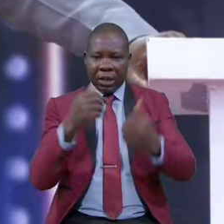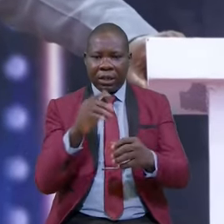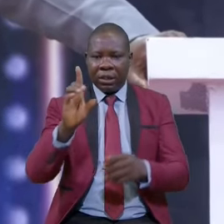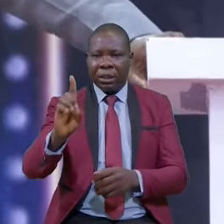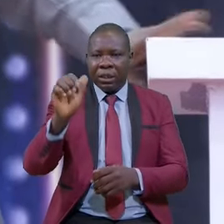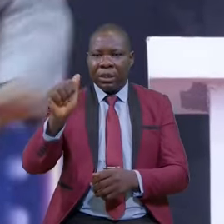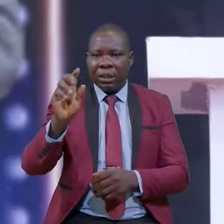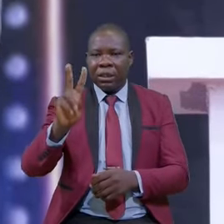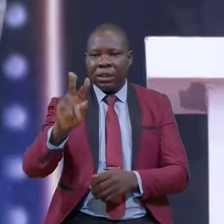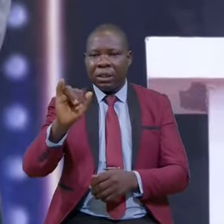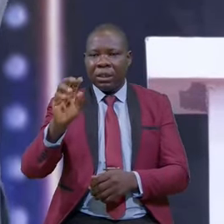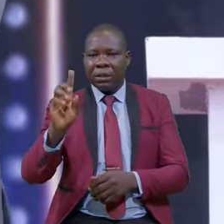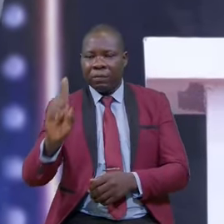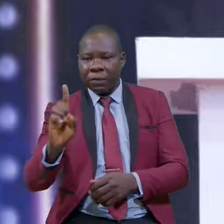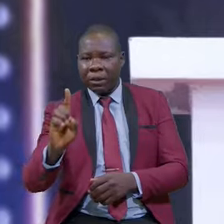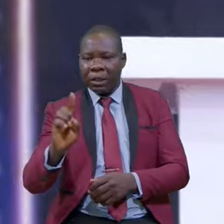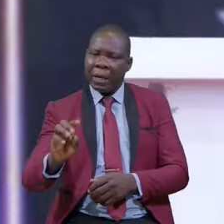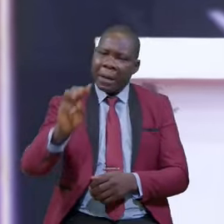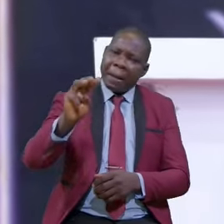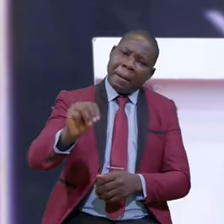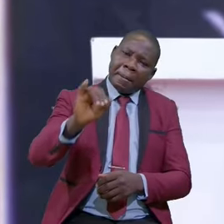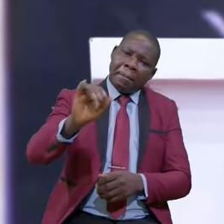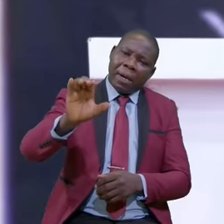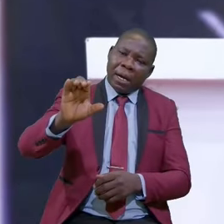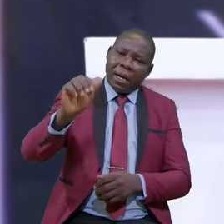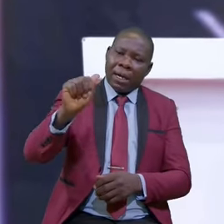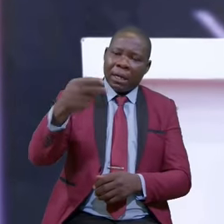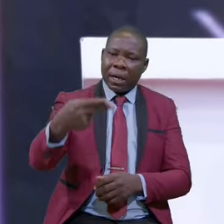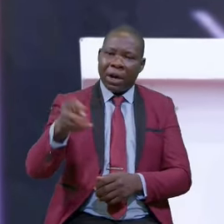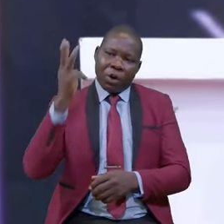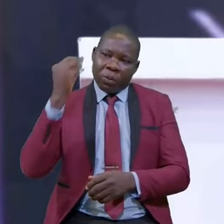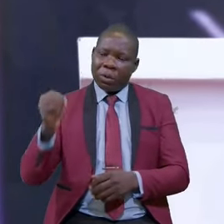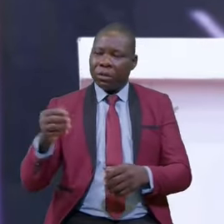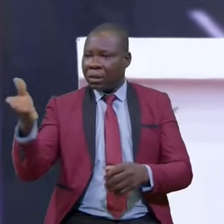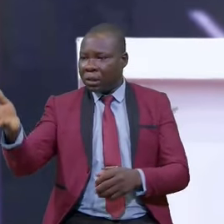Il ne dit jamais une bonne chose sur mon sujet. Ces messages sont toujours durs.